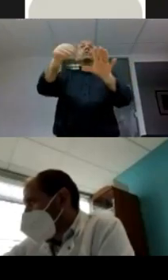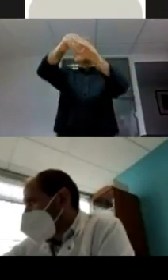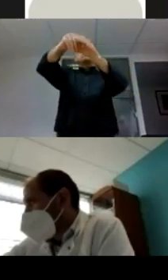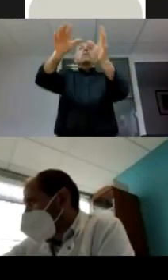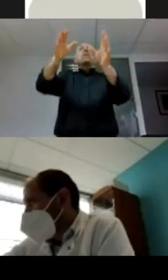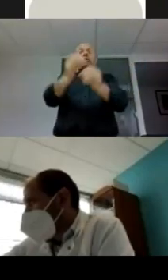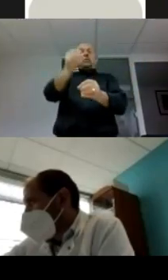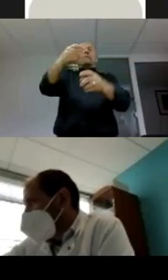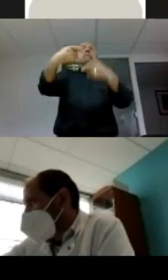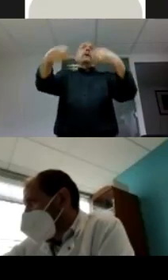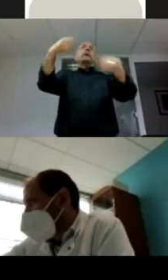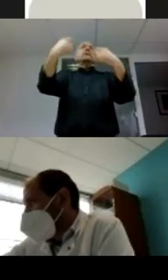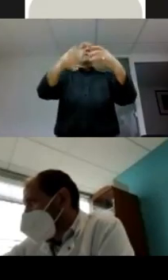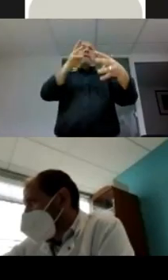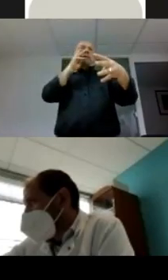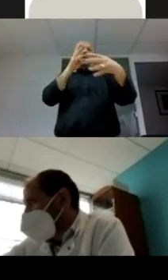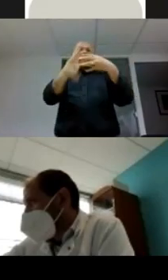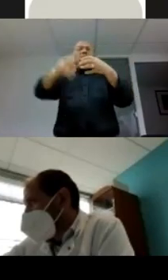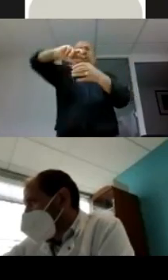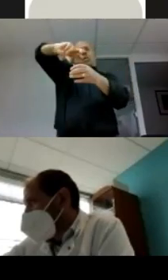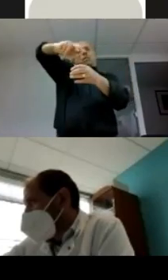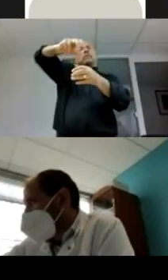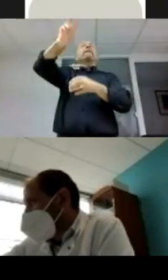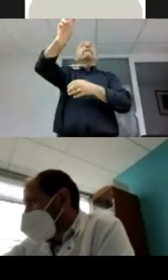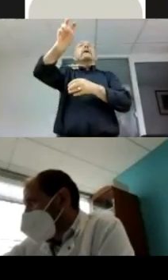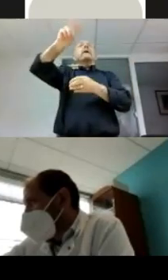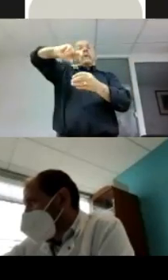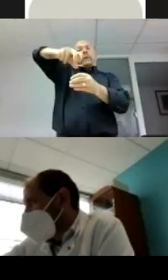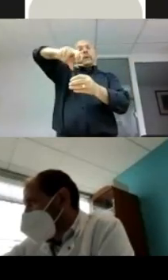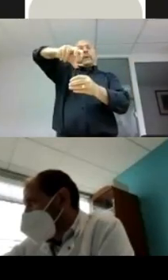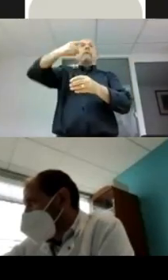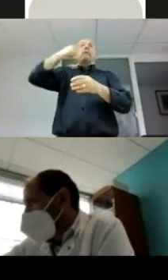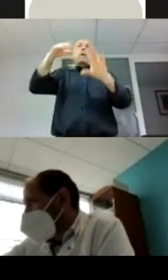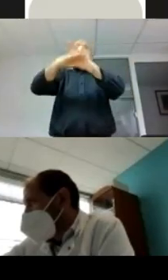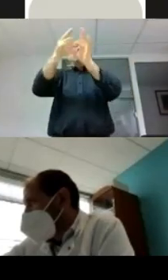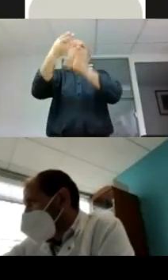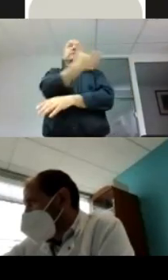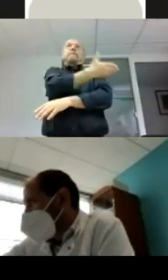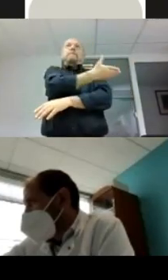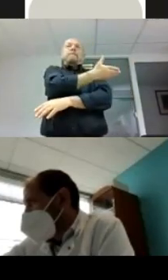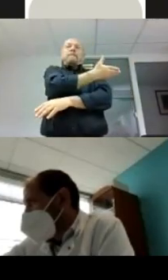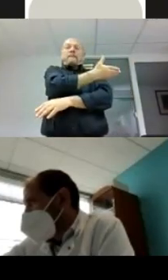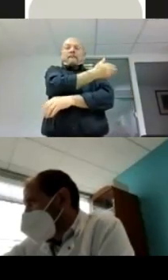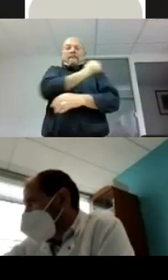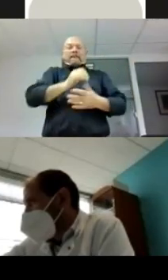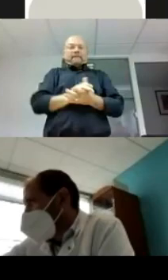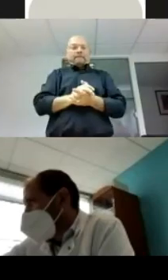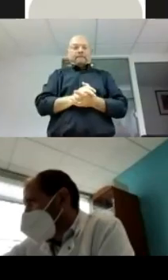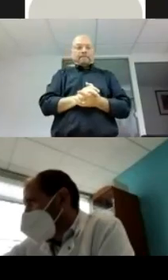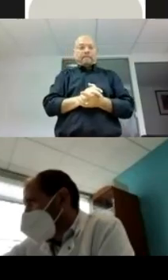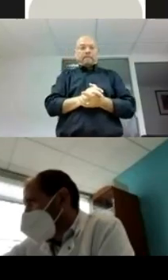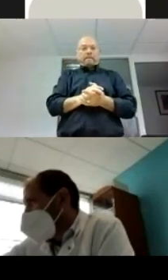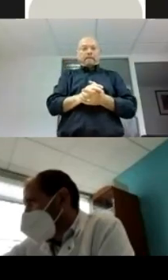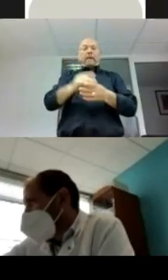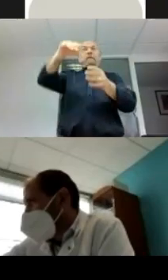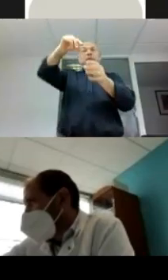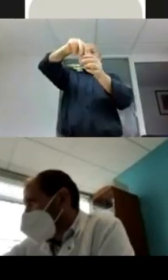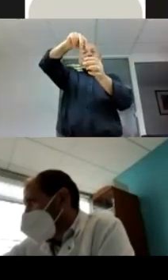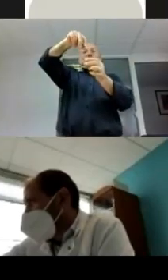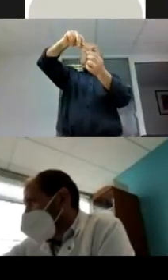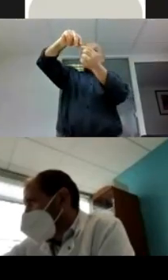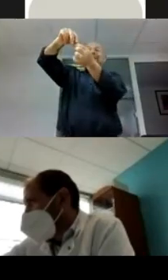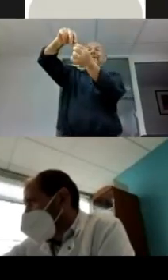Comment se présente ce test? En fait, c'est un petit tube en plastique transparent avec un bouchon vert sur lequel